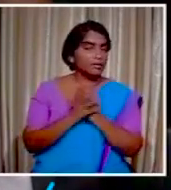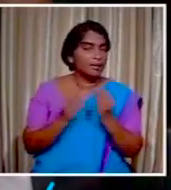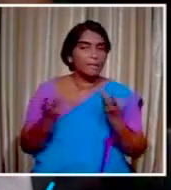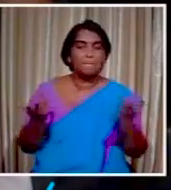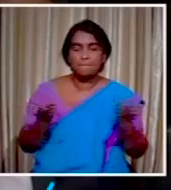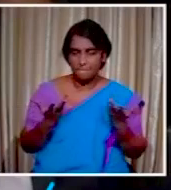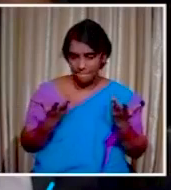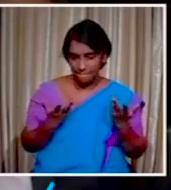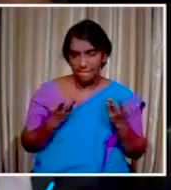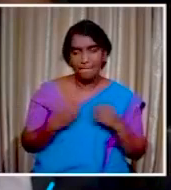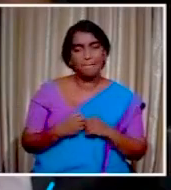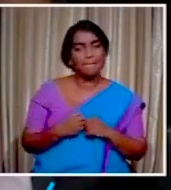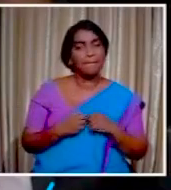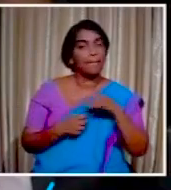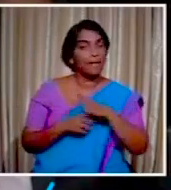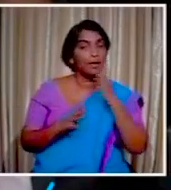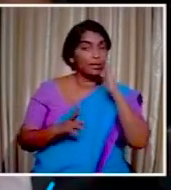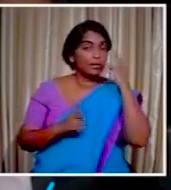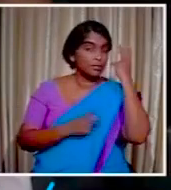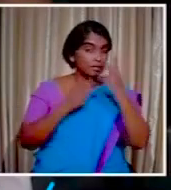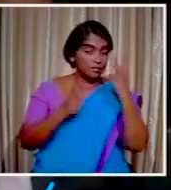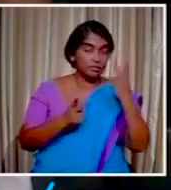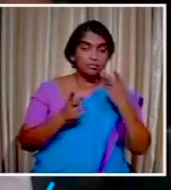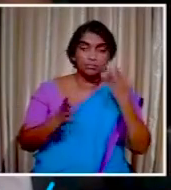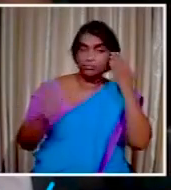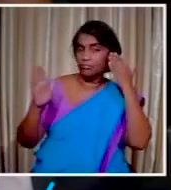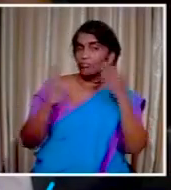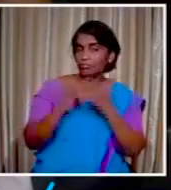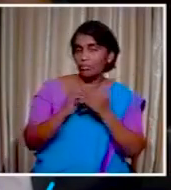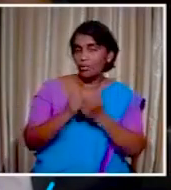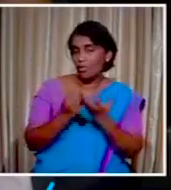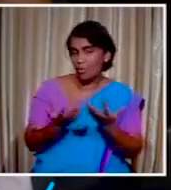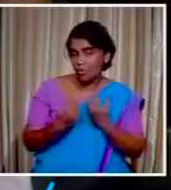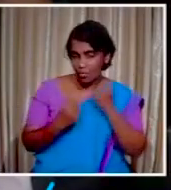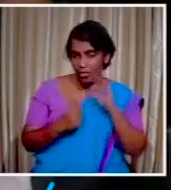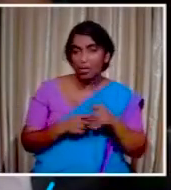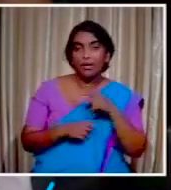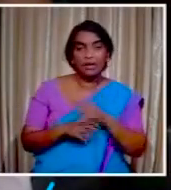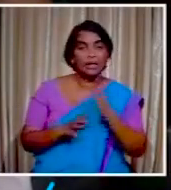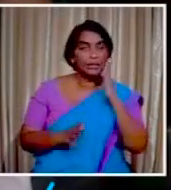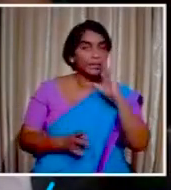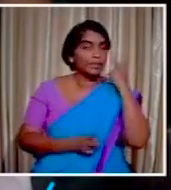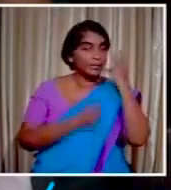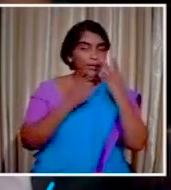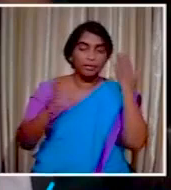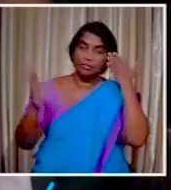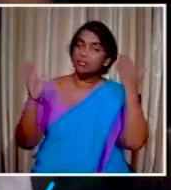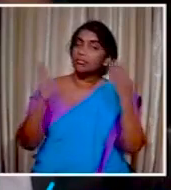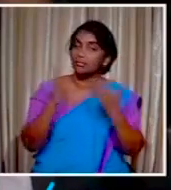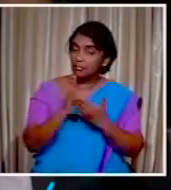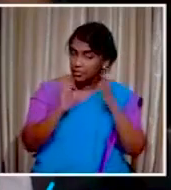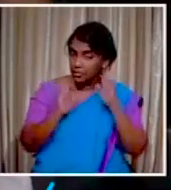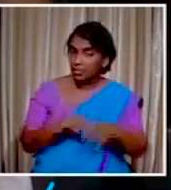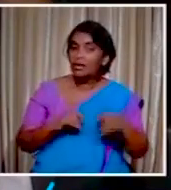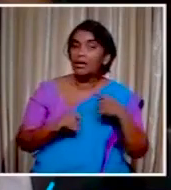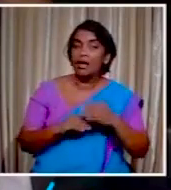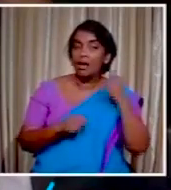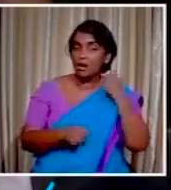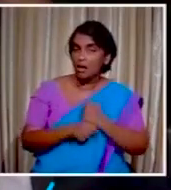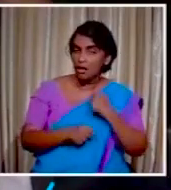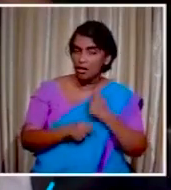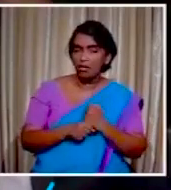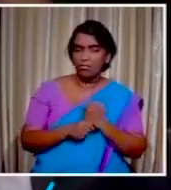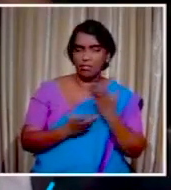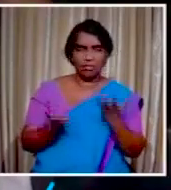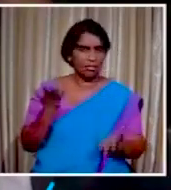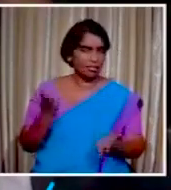කමක් ලැබෙන්නේ නැහැ. සංචාරක අපි ආකර්ෂණය කරගන්න ඕන. හැබැයි සංචාරක ආකර්ෂණය කරගන්නකට ආණ්ඩුව අස්ථාවරයි